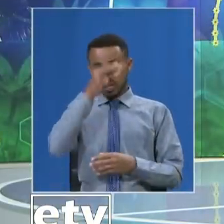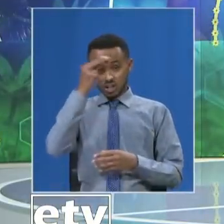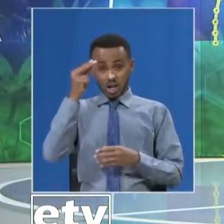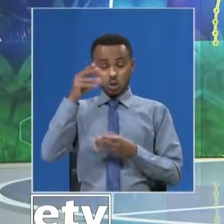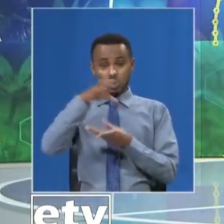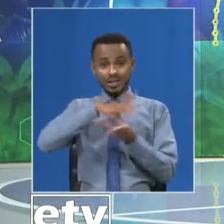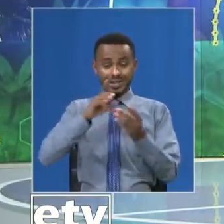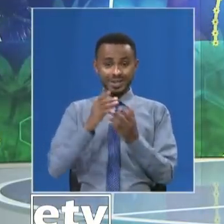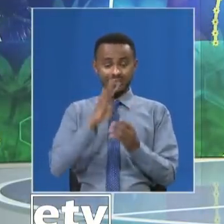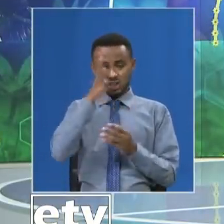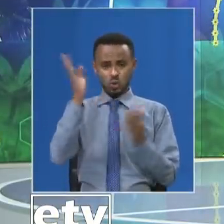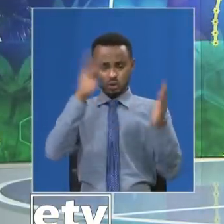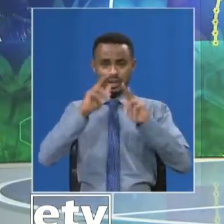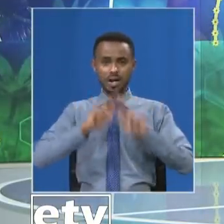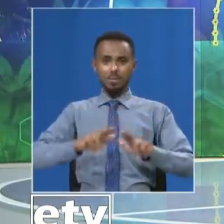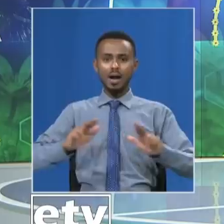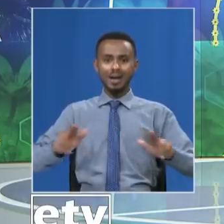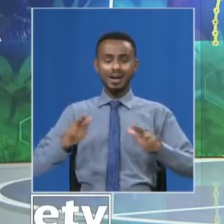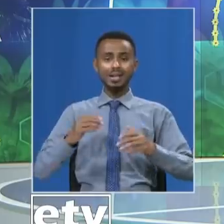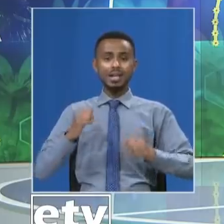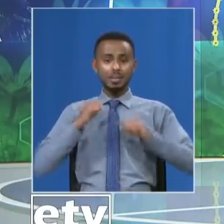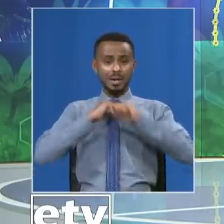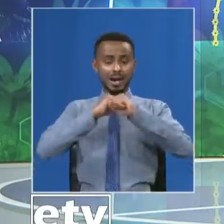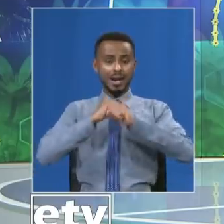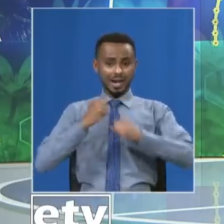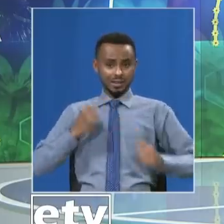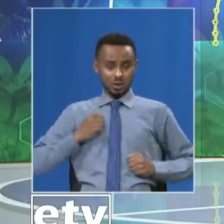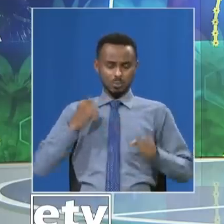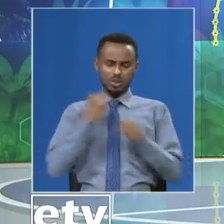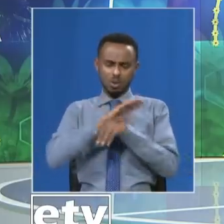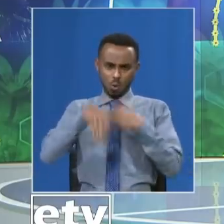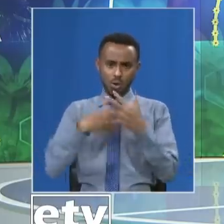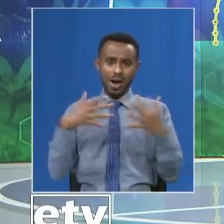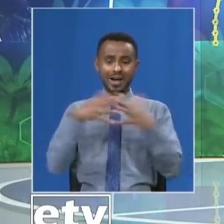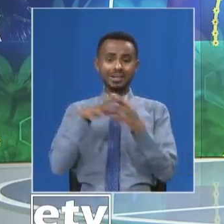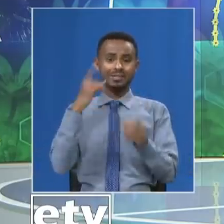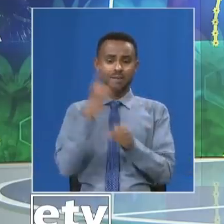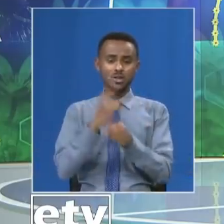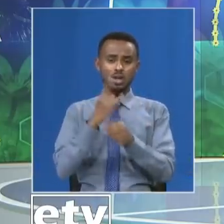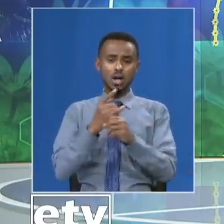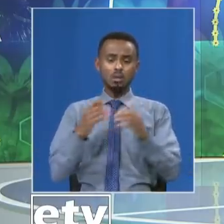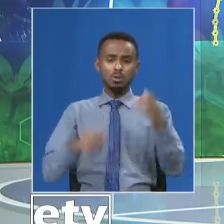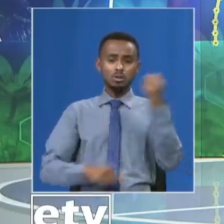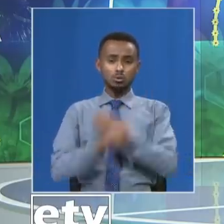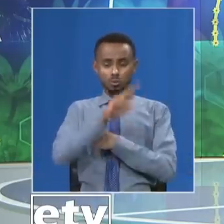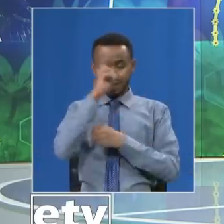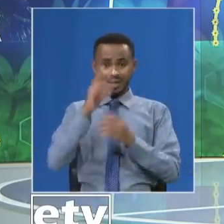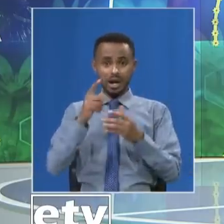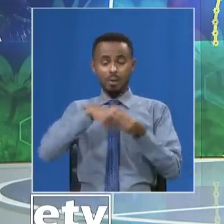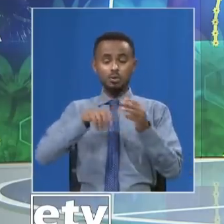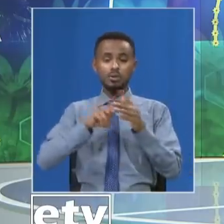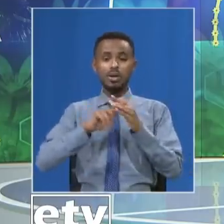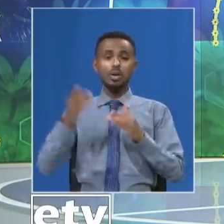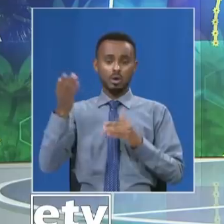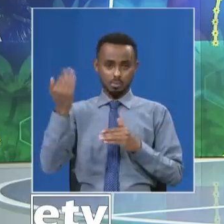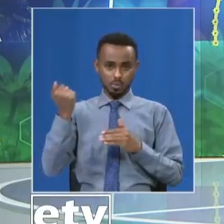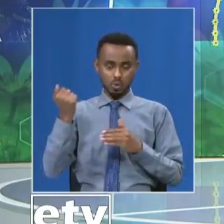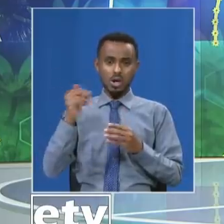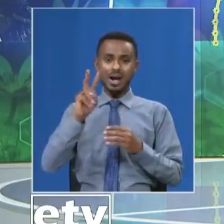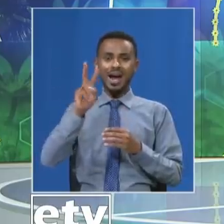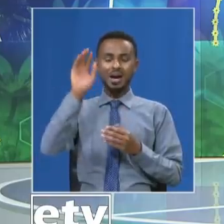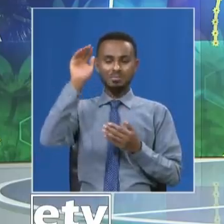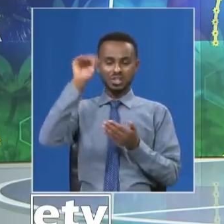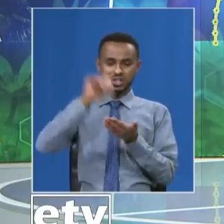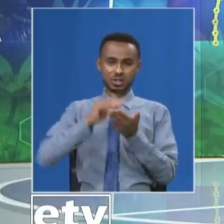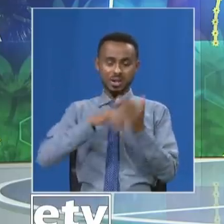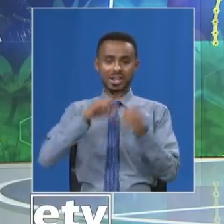በቤንሻንጉል ጉሙዝ ክልል የተፈጠረውን ችግር ለማረጋጋት የመከላከያ ሰራዊት በሰራ ሁሉን አቀፍ ዘመቻ በግጭቱ ምክንያት ከቀያቸው ተፈናቅለው የነበሩ